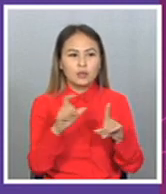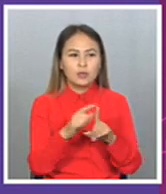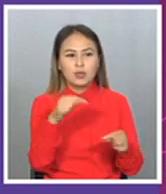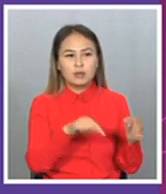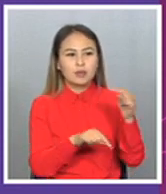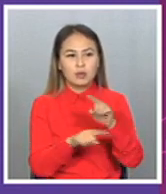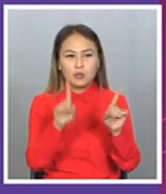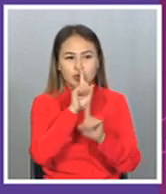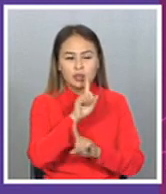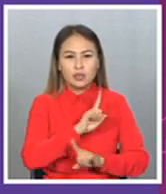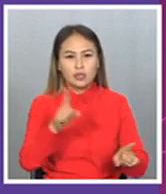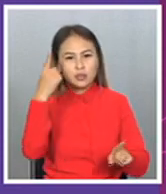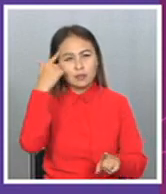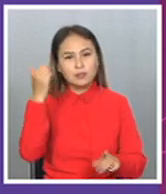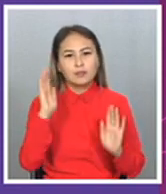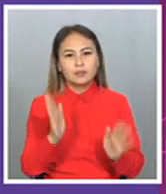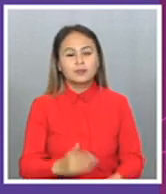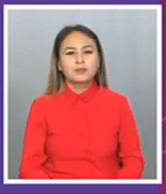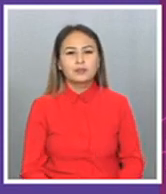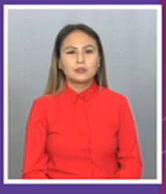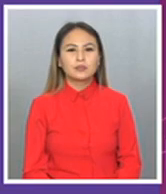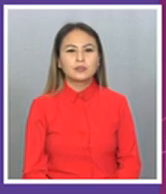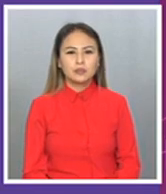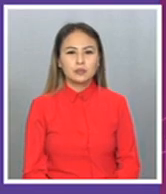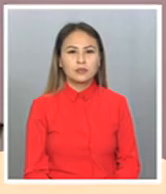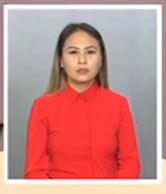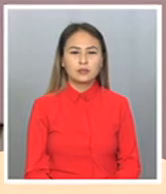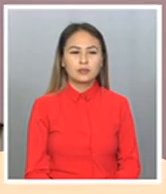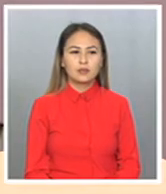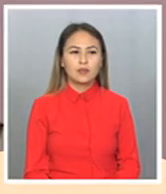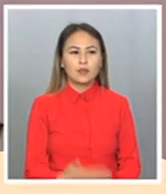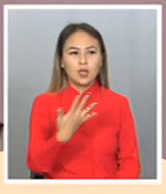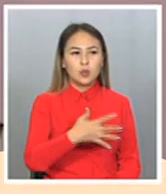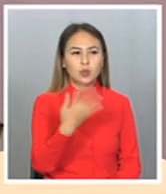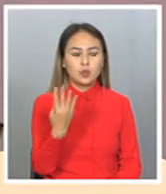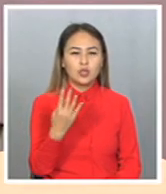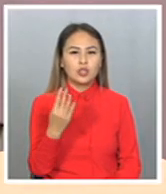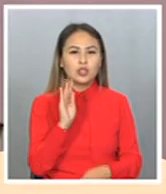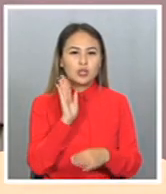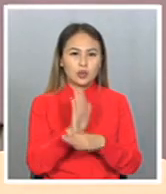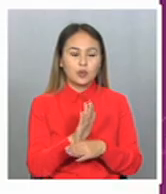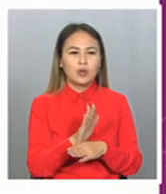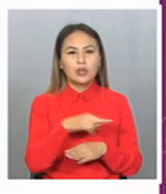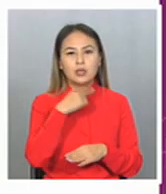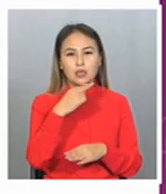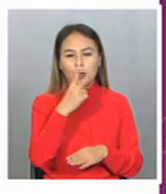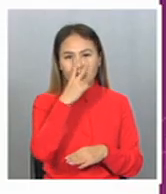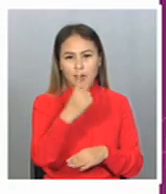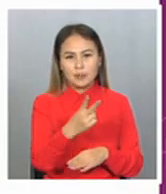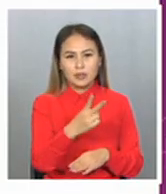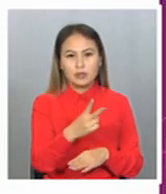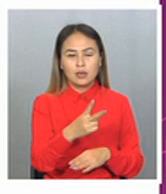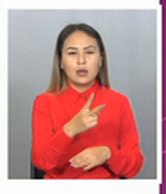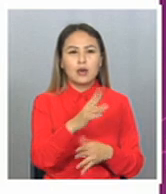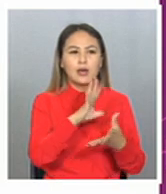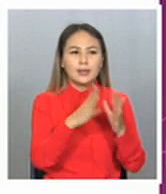сөйлемнің бір-бірінен өзгешелігін білесіңдер. 54-ші жаттығуға назар аударамыз. Бағанның